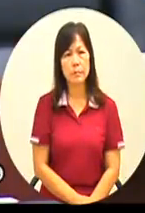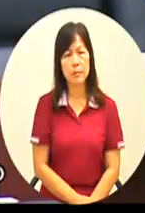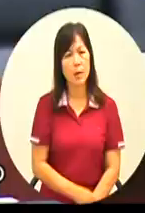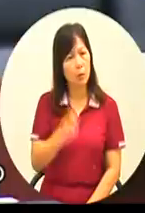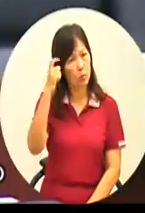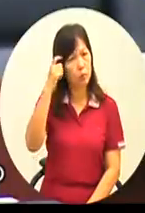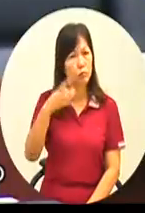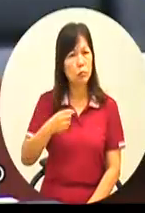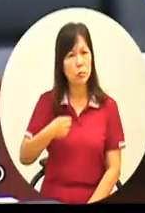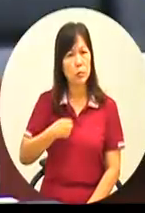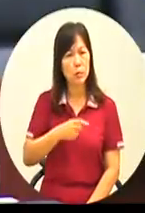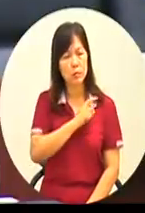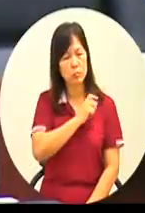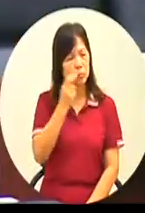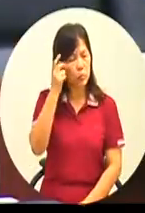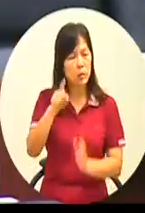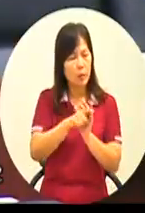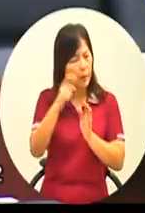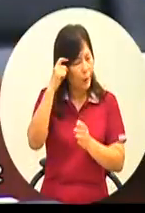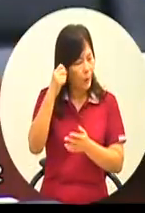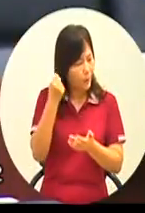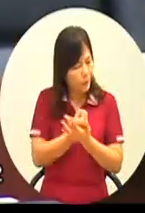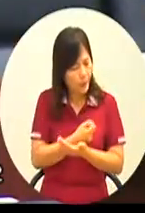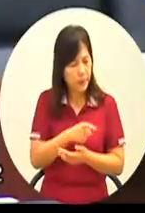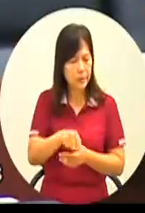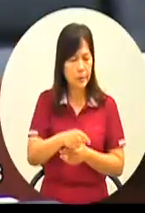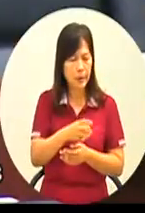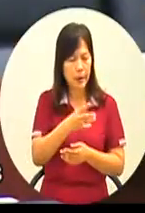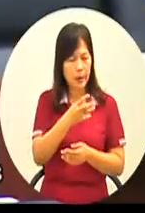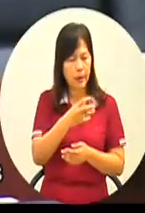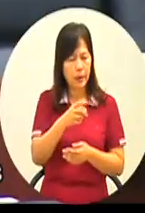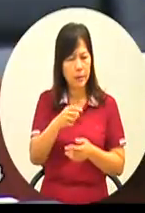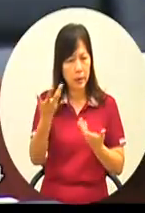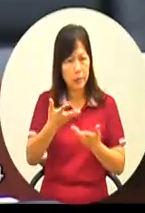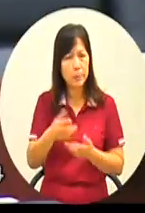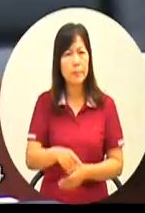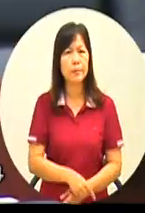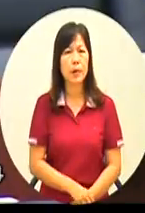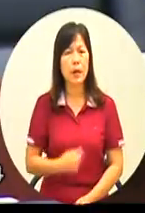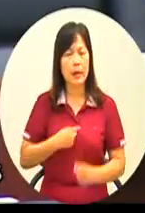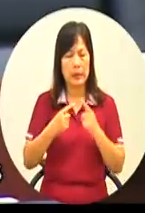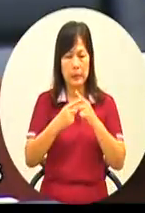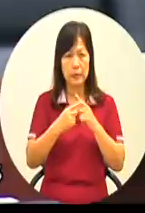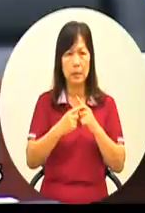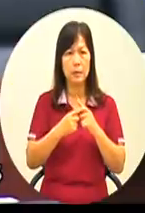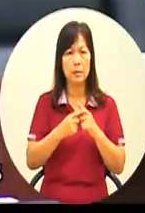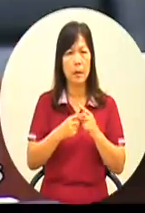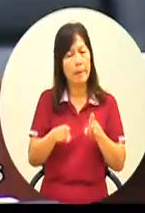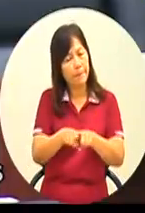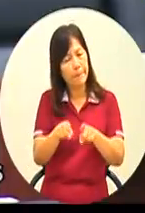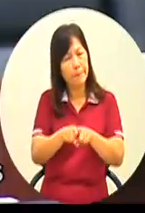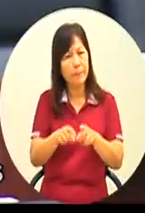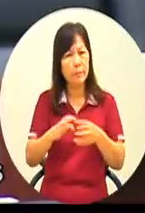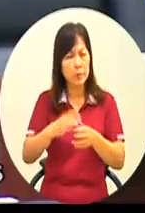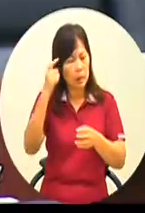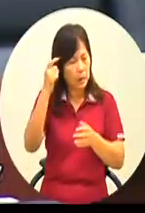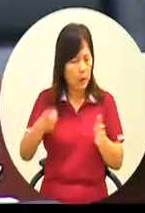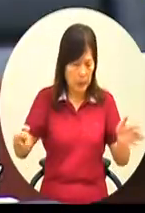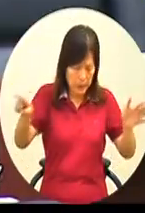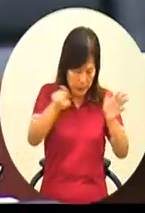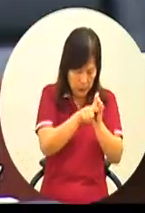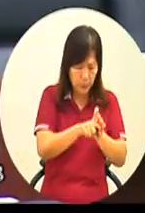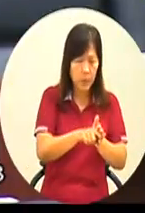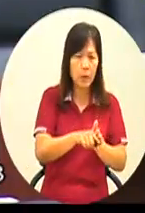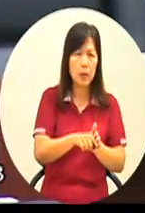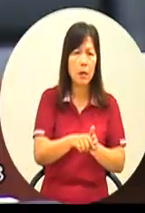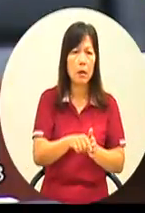我觉得这是我觉得非常遗憾的地方哦。做一个人，通常我们都知道，我们一生当中一定会